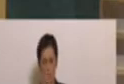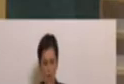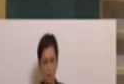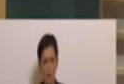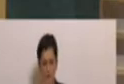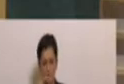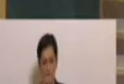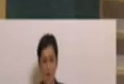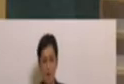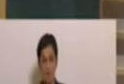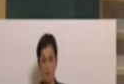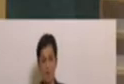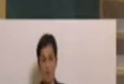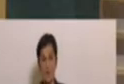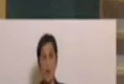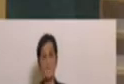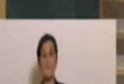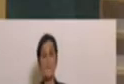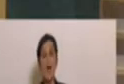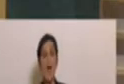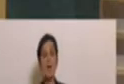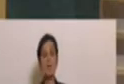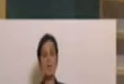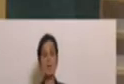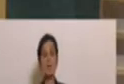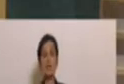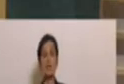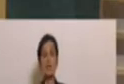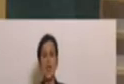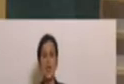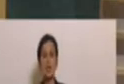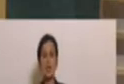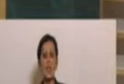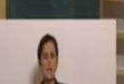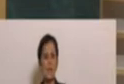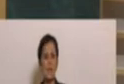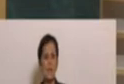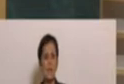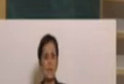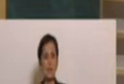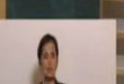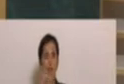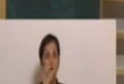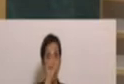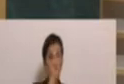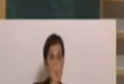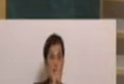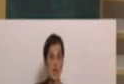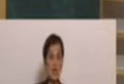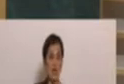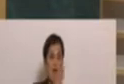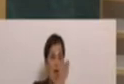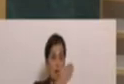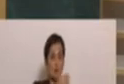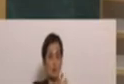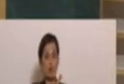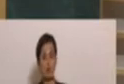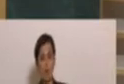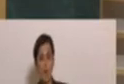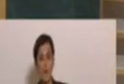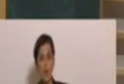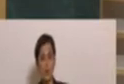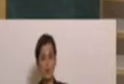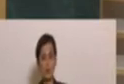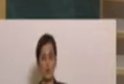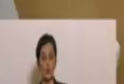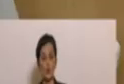ვაცხადებ. მაშინ მიგრაციული სალდო, ეს ნიშნავს გასული და შემოსული მოქალაქეების რაოდენობრივ სხვაობას იყო